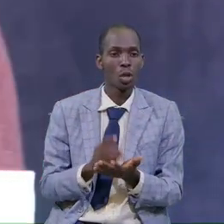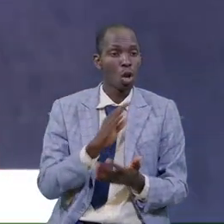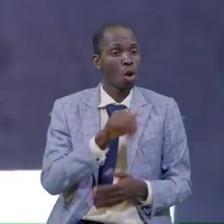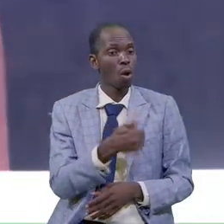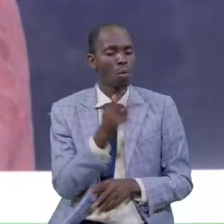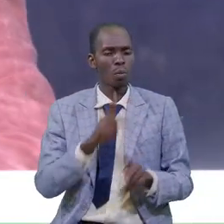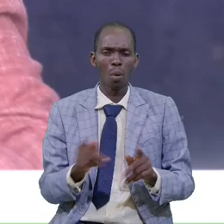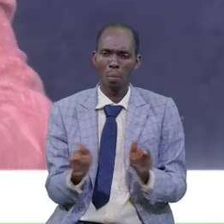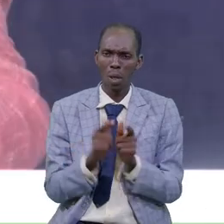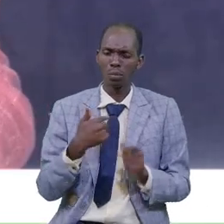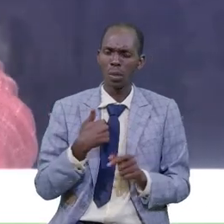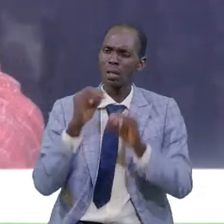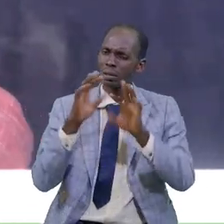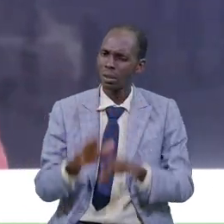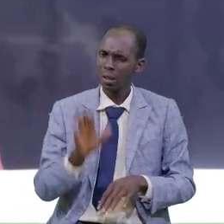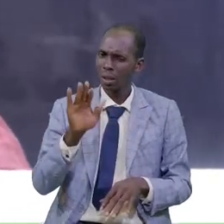On dit, ah, enseignant, maintenant,